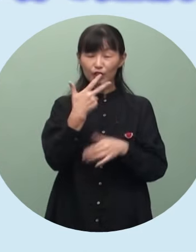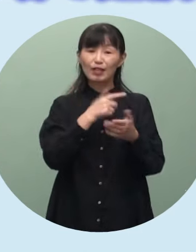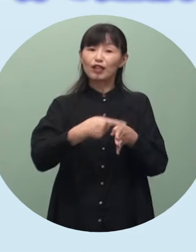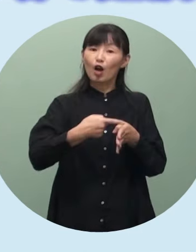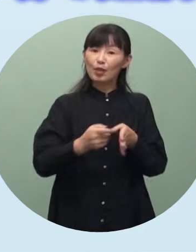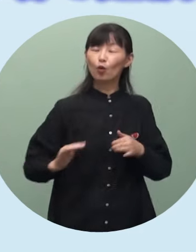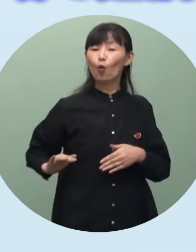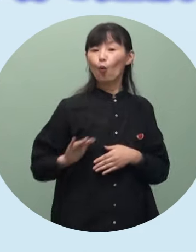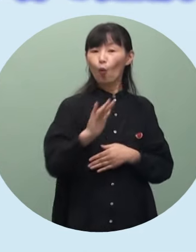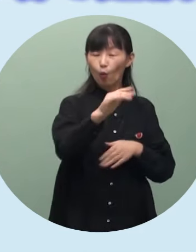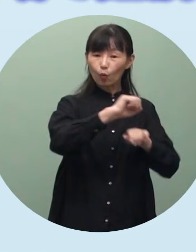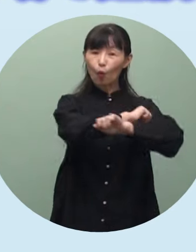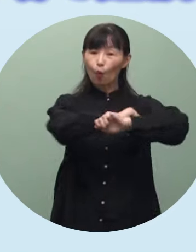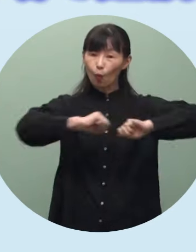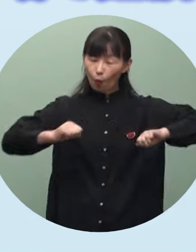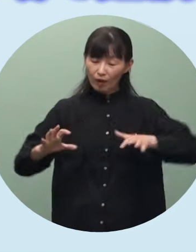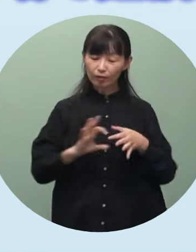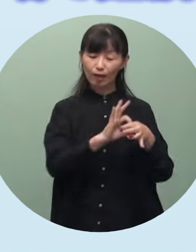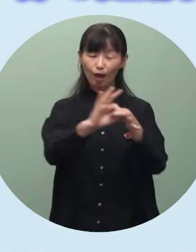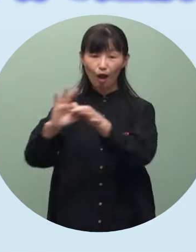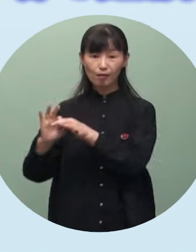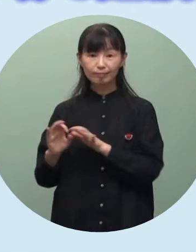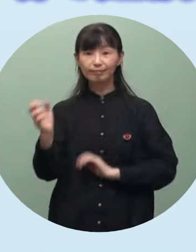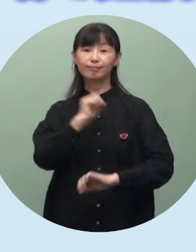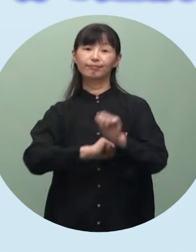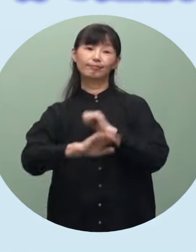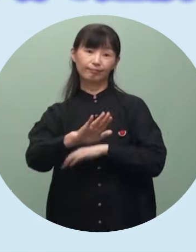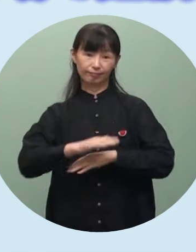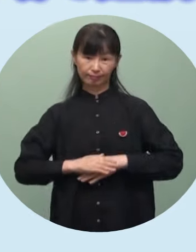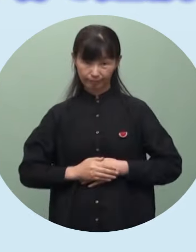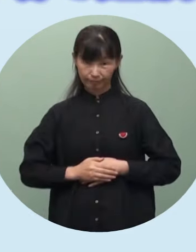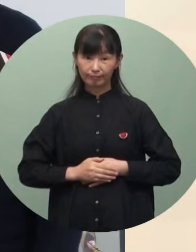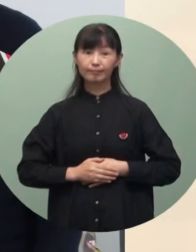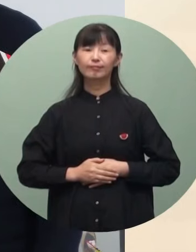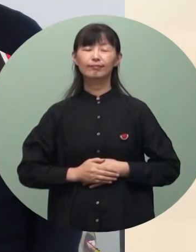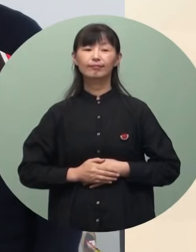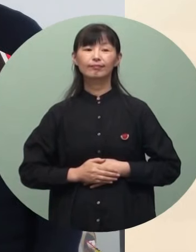など広域で連携し取り組んでいます。